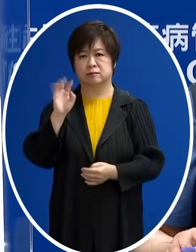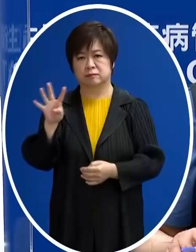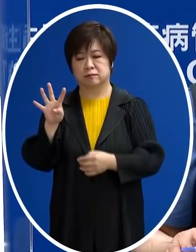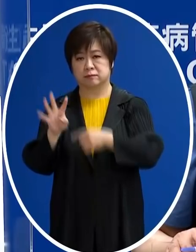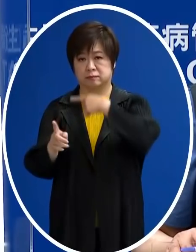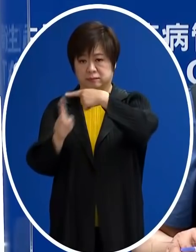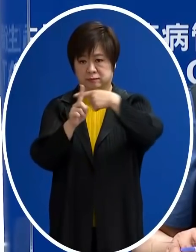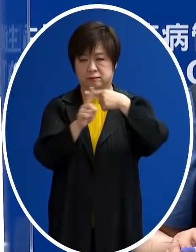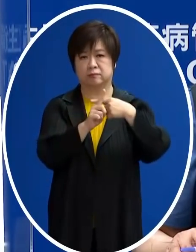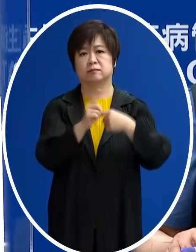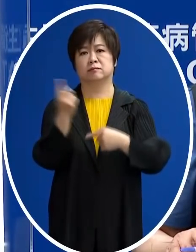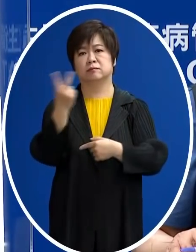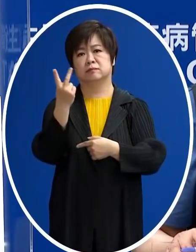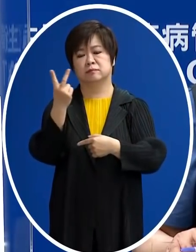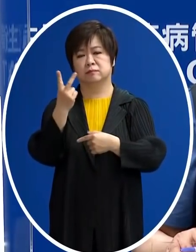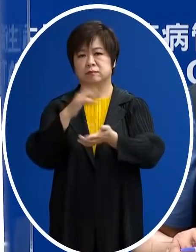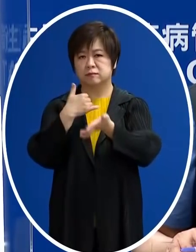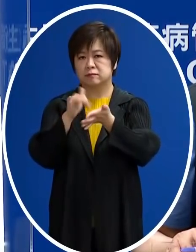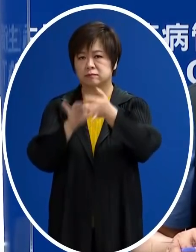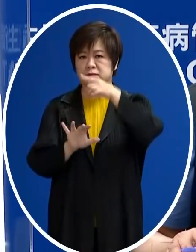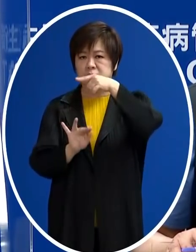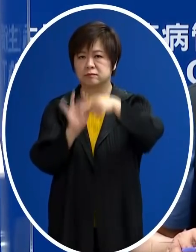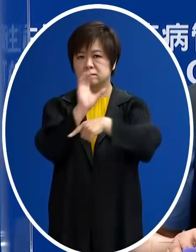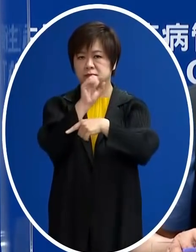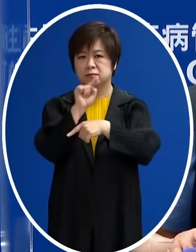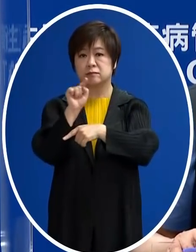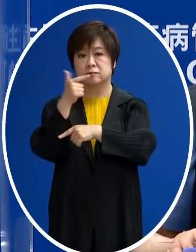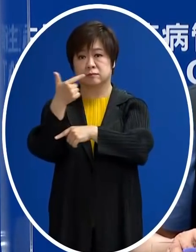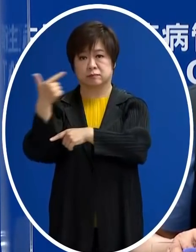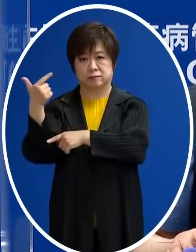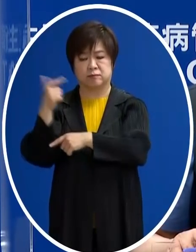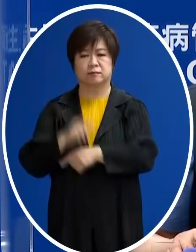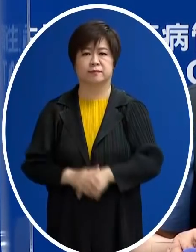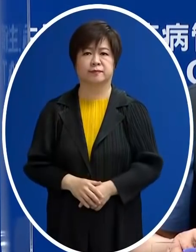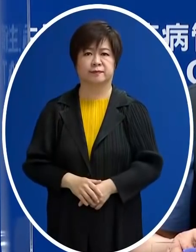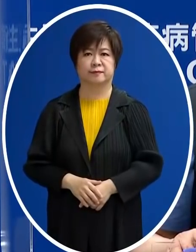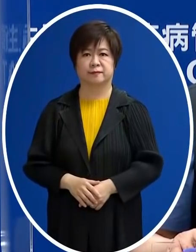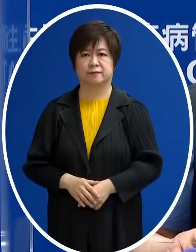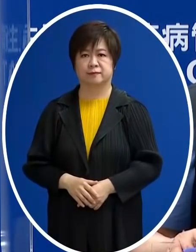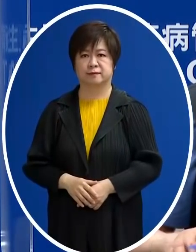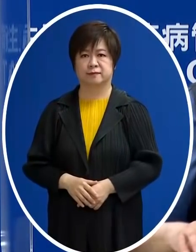人数有2人，那阳性率是0.66。